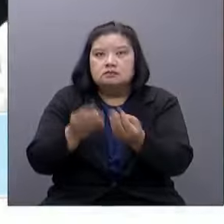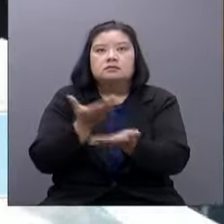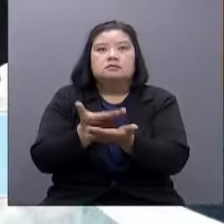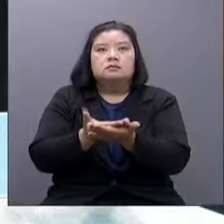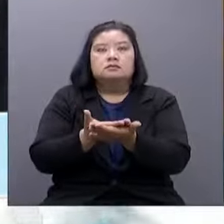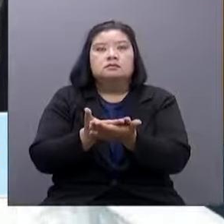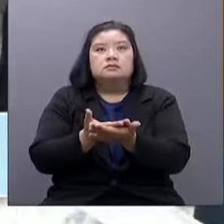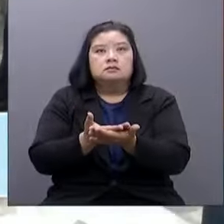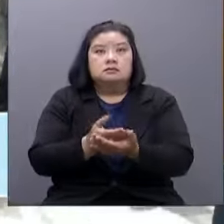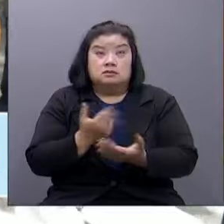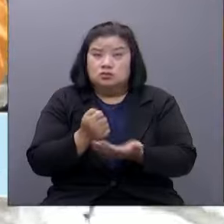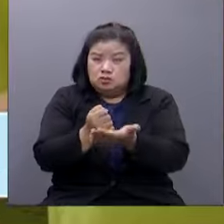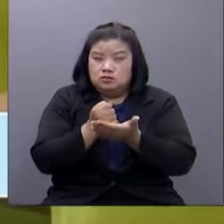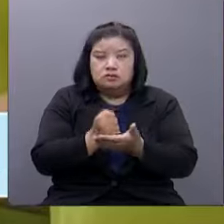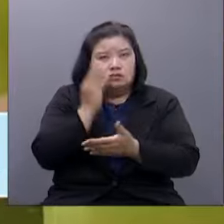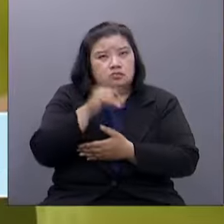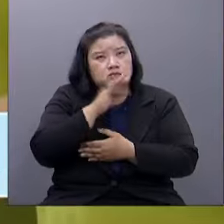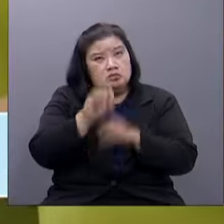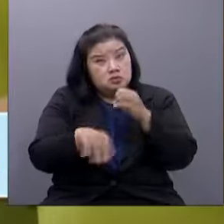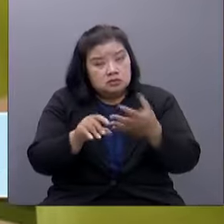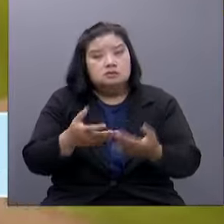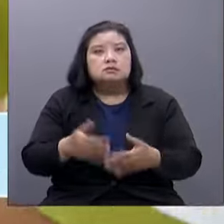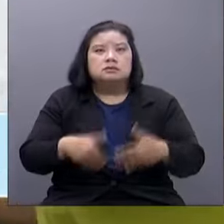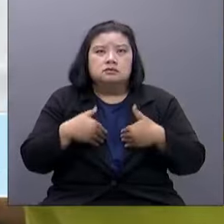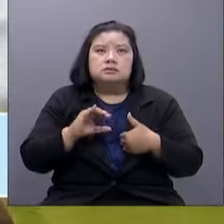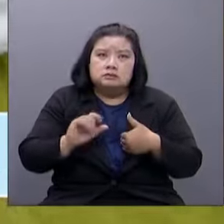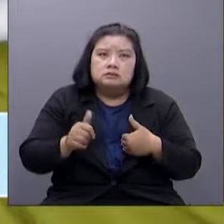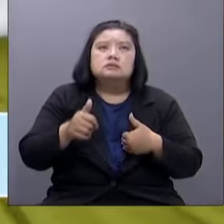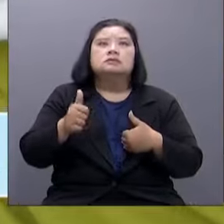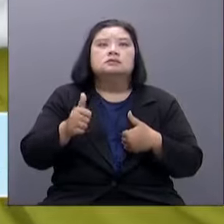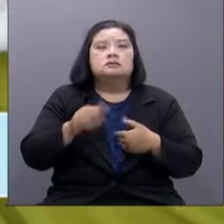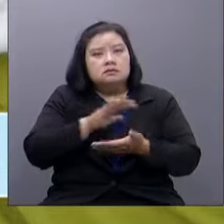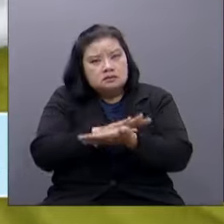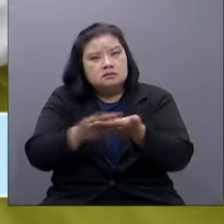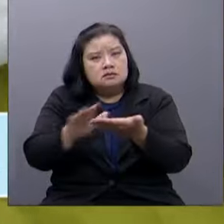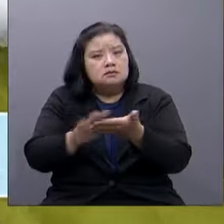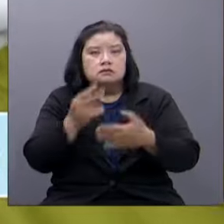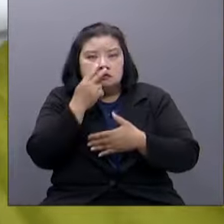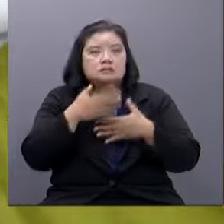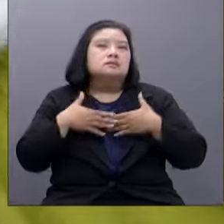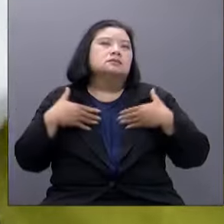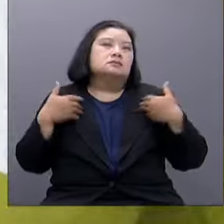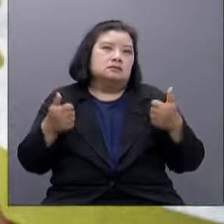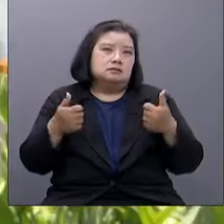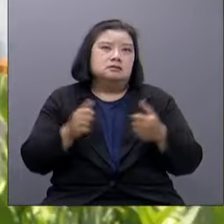ในเมืองก็ลดลงสิ่งแวดล้อมดีขึ้นเมืองก็น่าอยู่มากขึ้นค่ะ